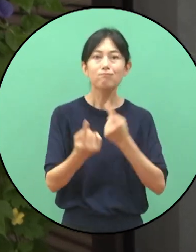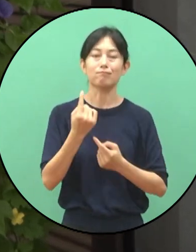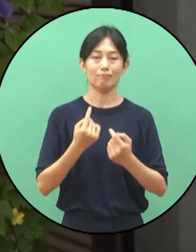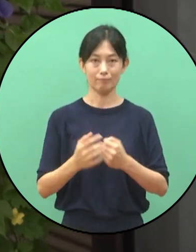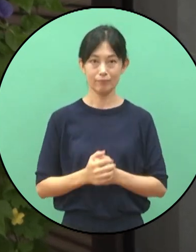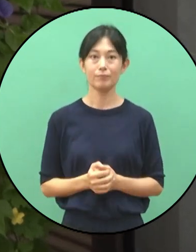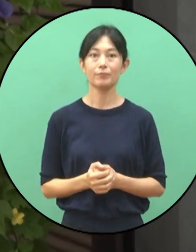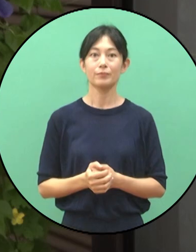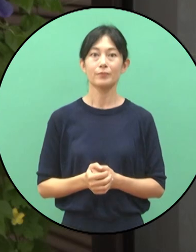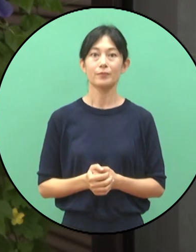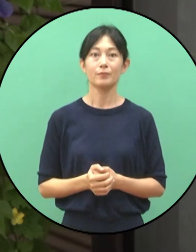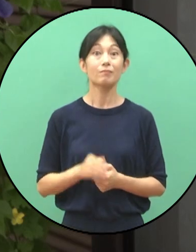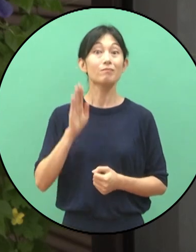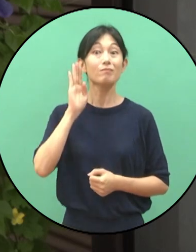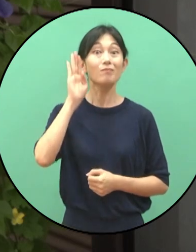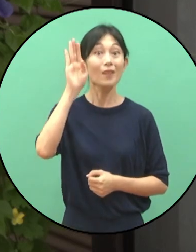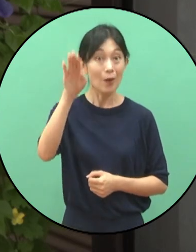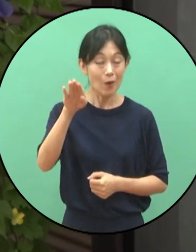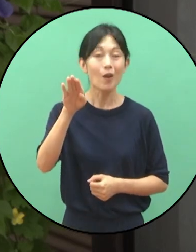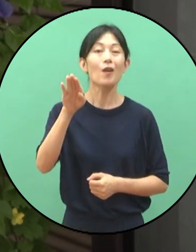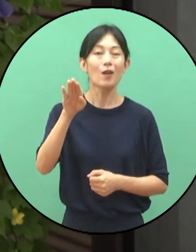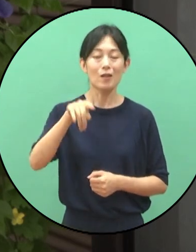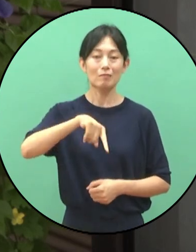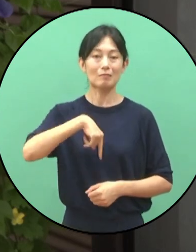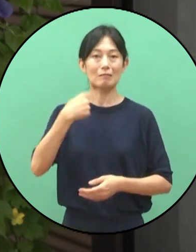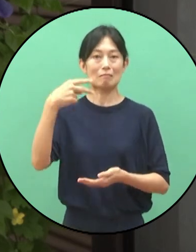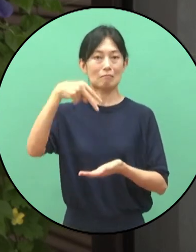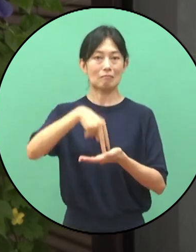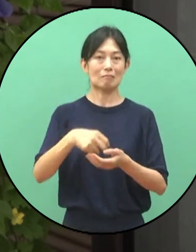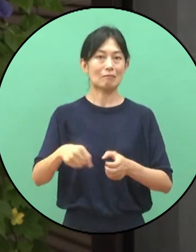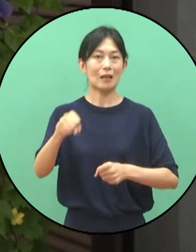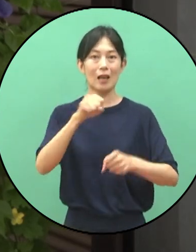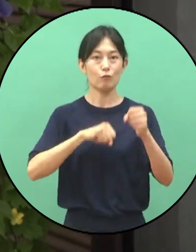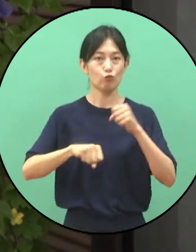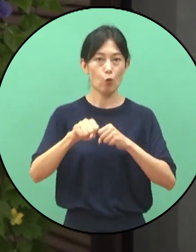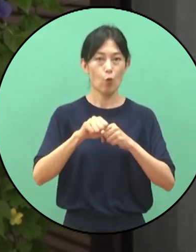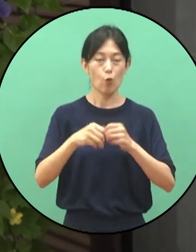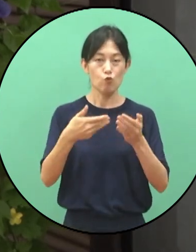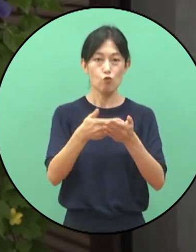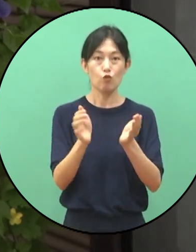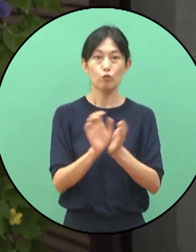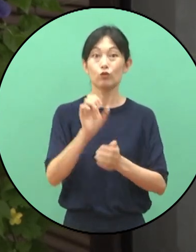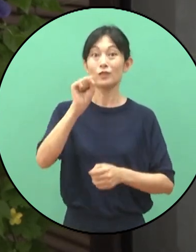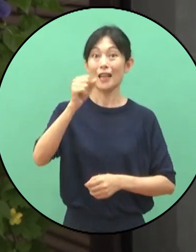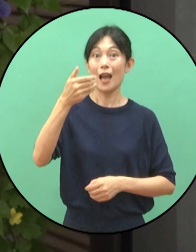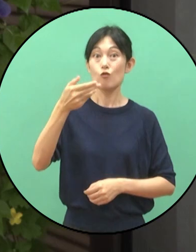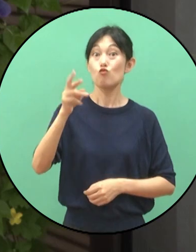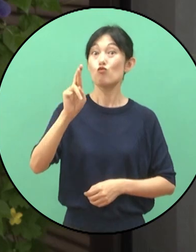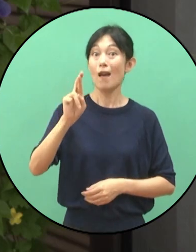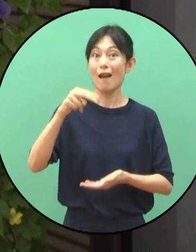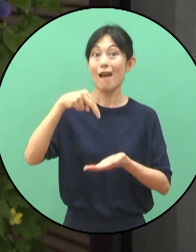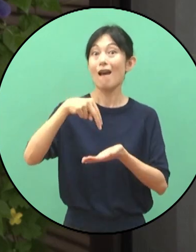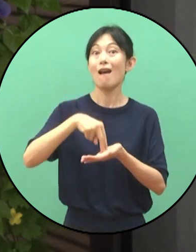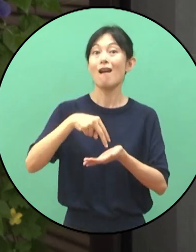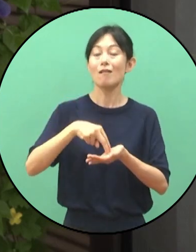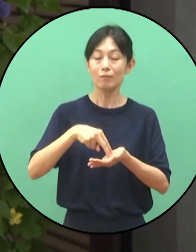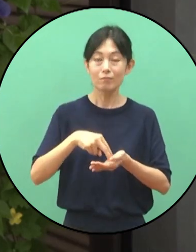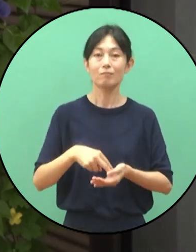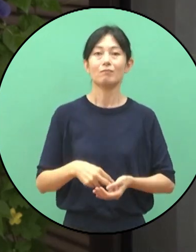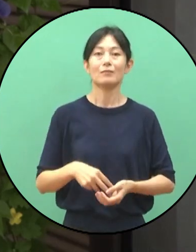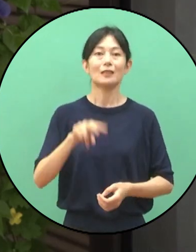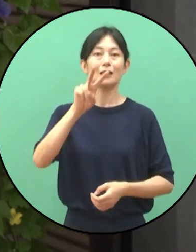その後自主活動グループサポーターさくらというネーミングで28名